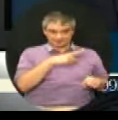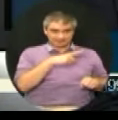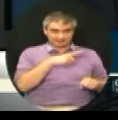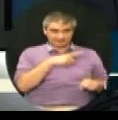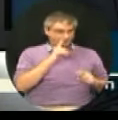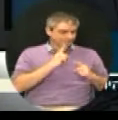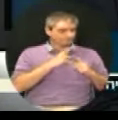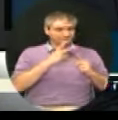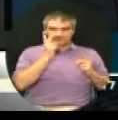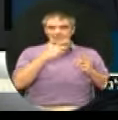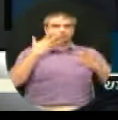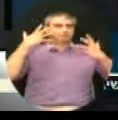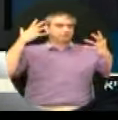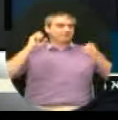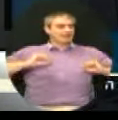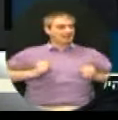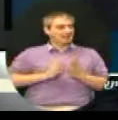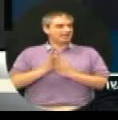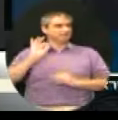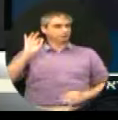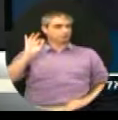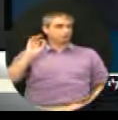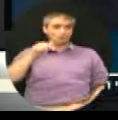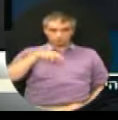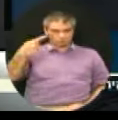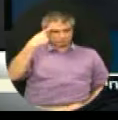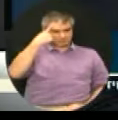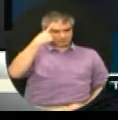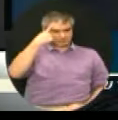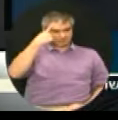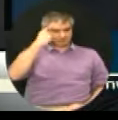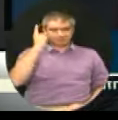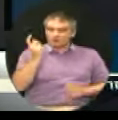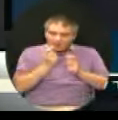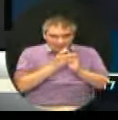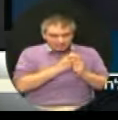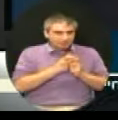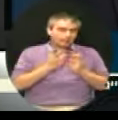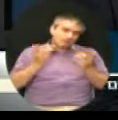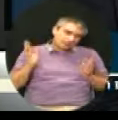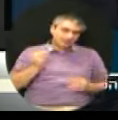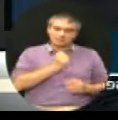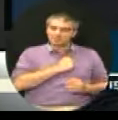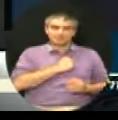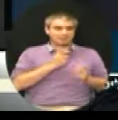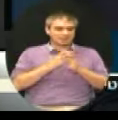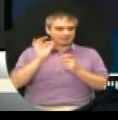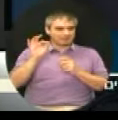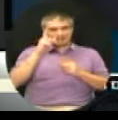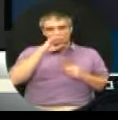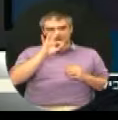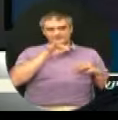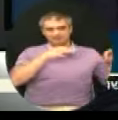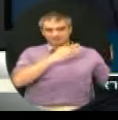בדיוק מראה את גודלו של האיש ואת הקריזמה שלו. מלא שפה הוא ידע לכבוש כל עדה ועדה, מלא את הדתו מצד